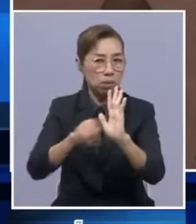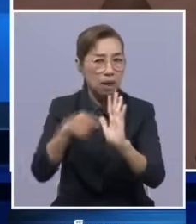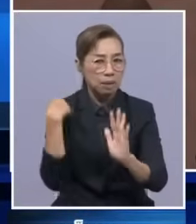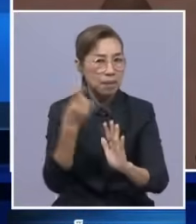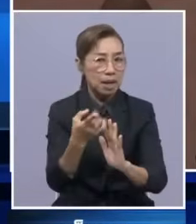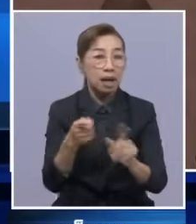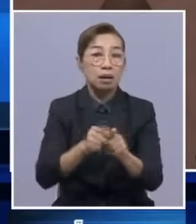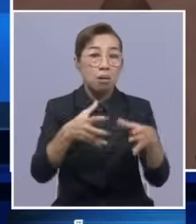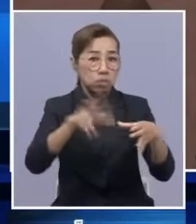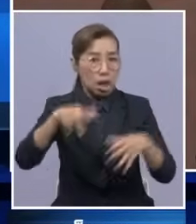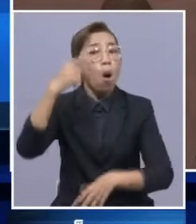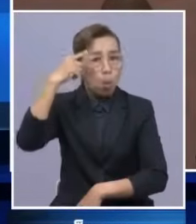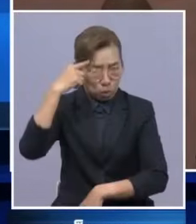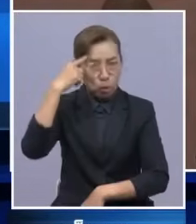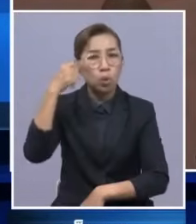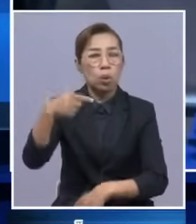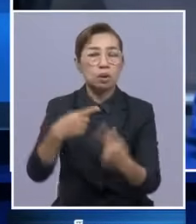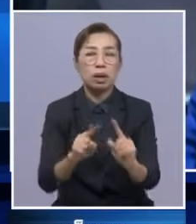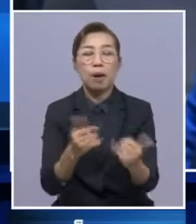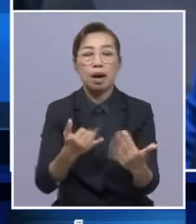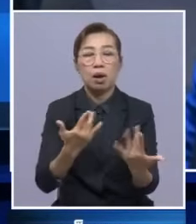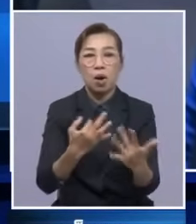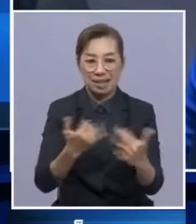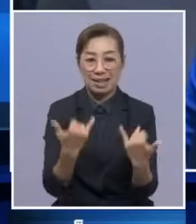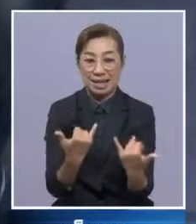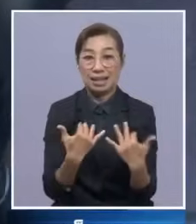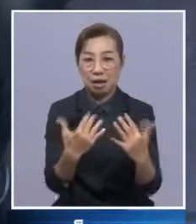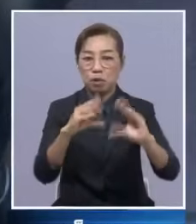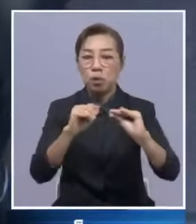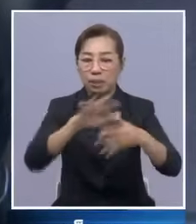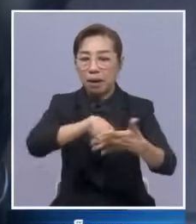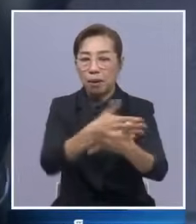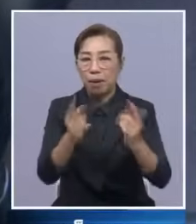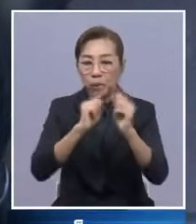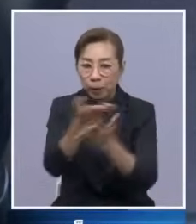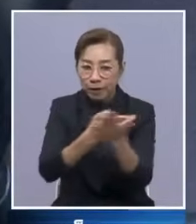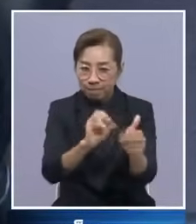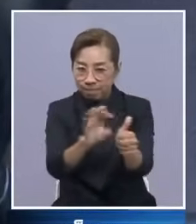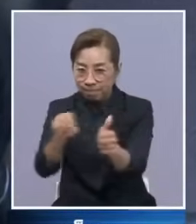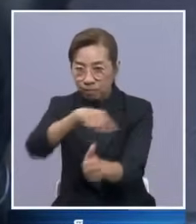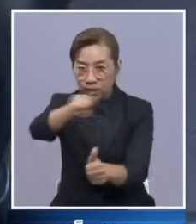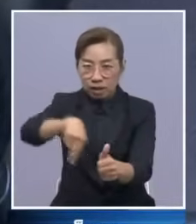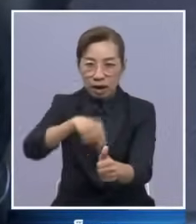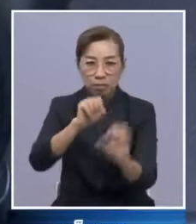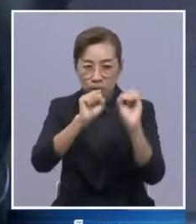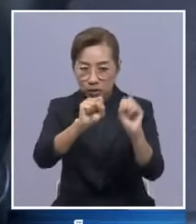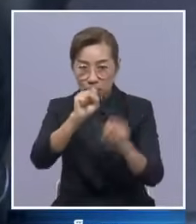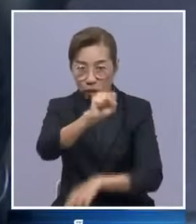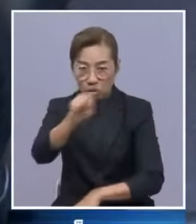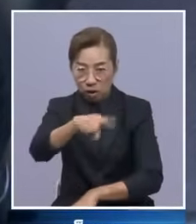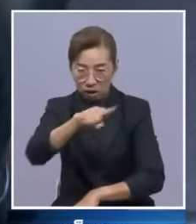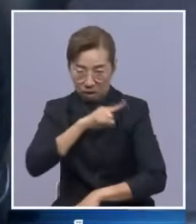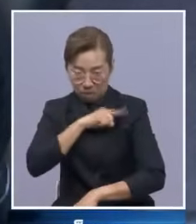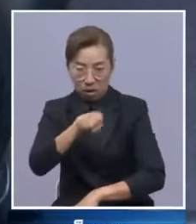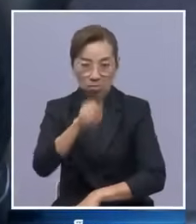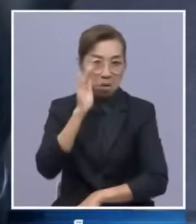พรรคเพื่อไทยไม่รู ้ ก็คงรู้แล้วเดี๋ยววันนี้6ถึง7เขาคงจะเตรียมความพร้อมกัน ใช่จะมีการติวเข้มสสนะที่จะตอบคำถาม